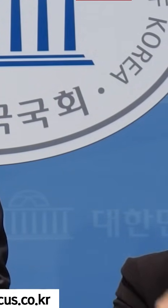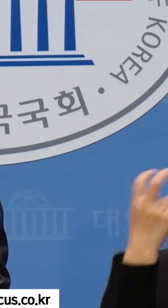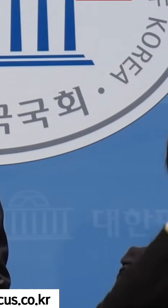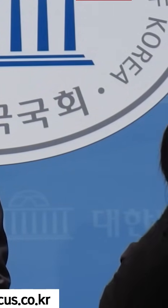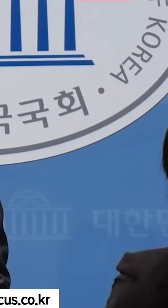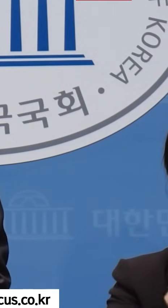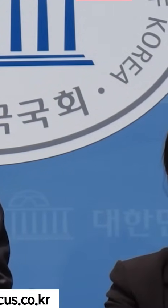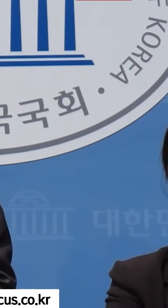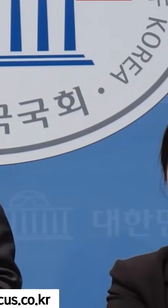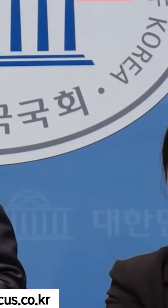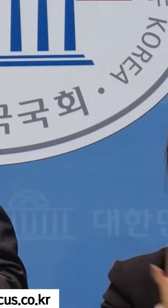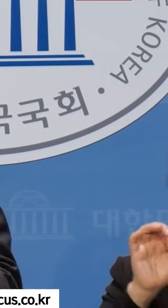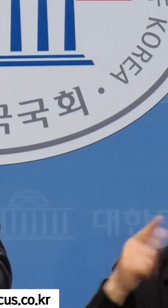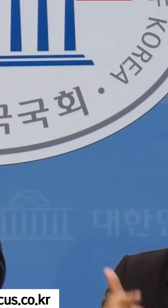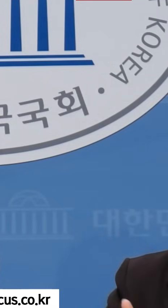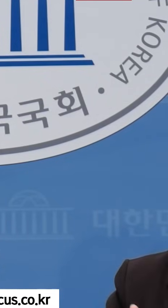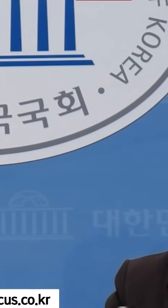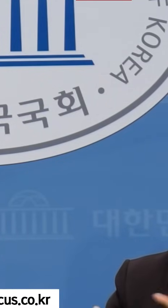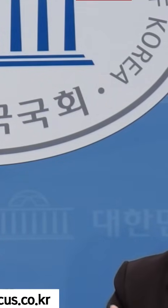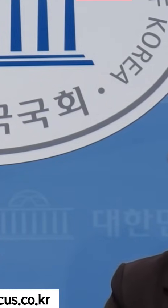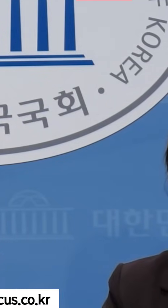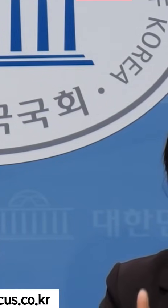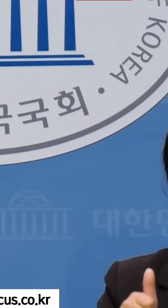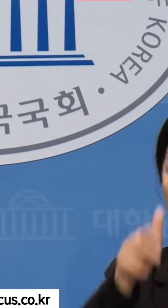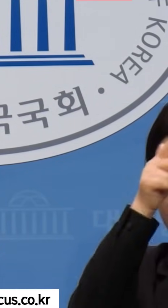기소를 규탄한다.